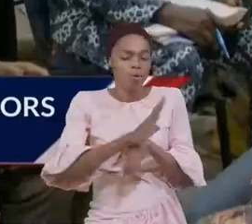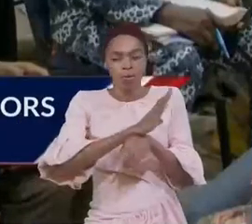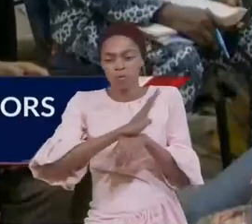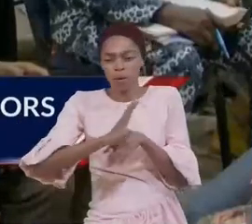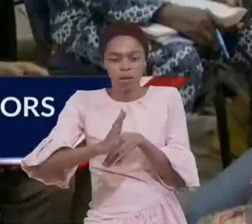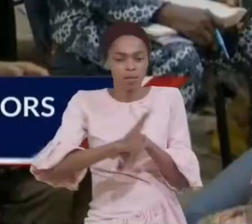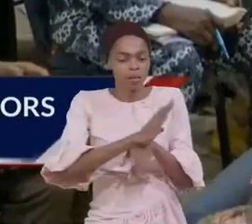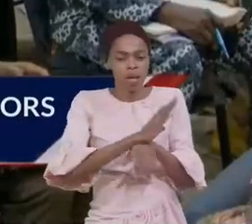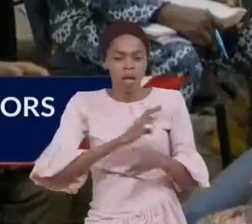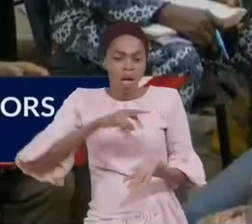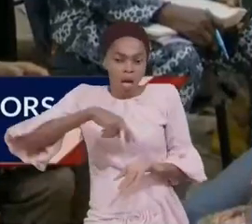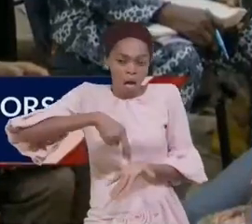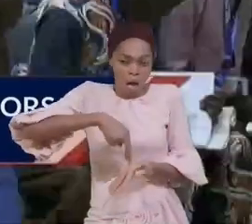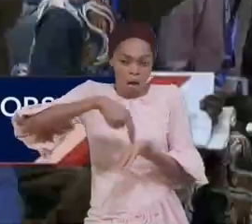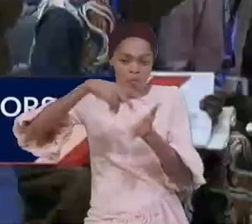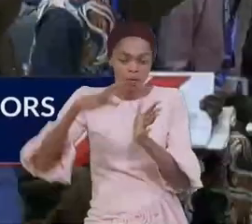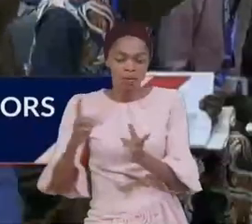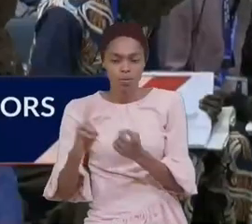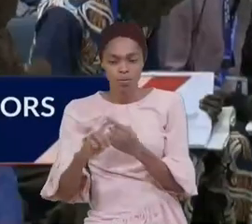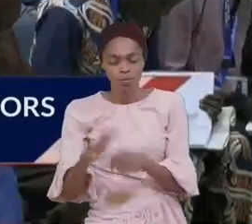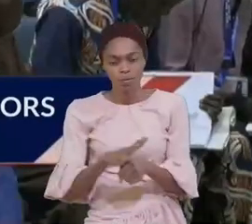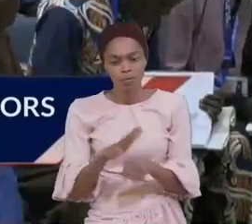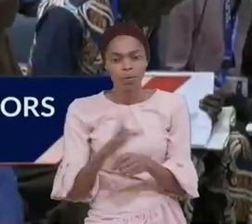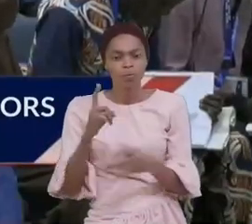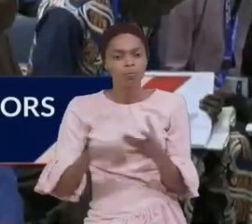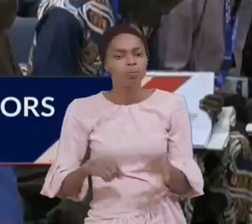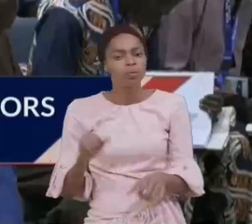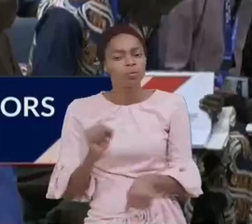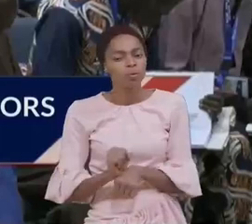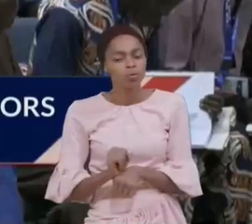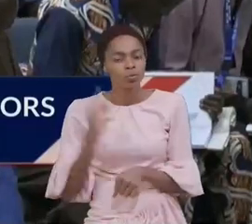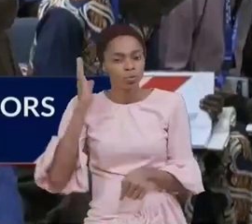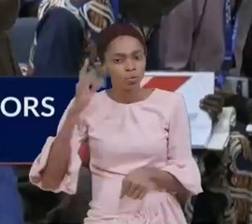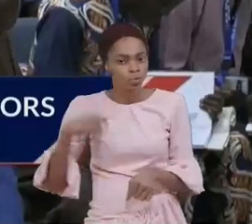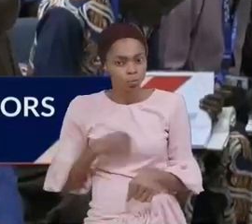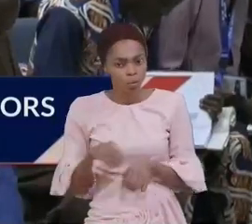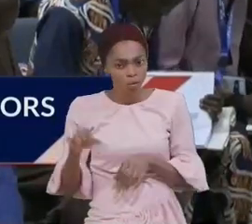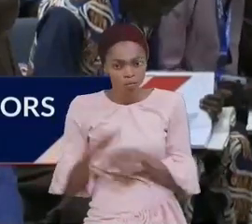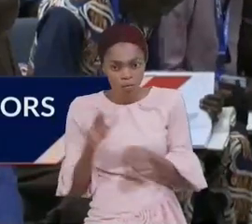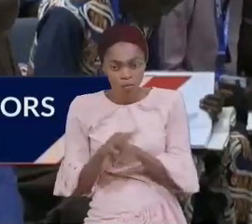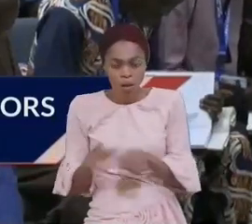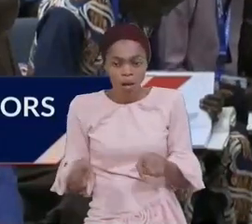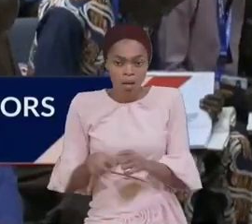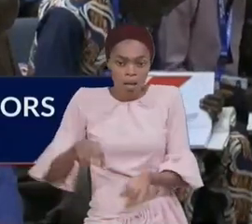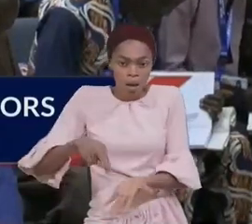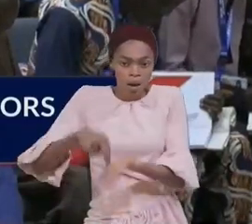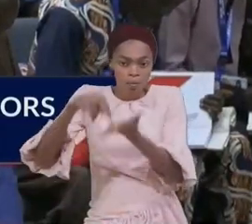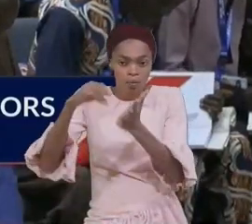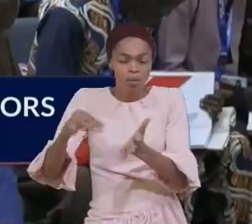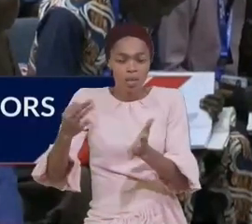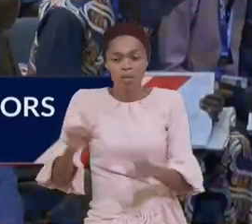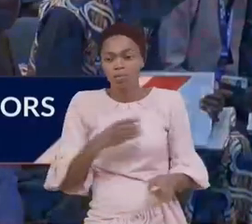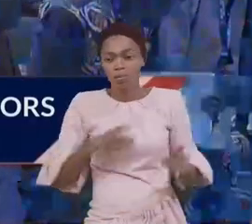accomplie par les ambassadeurs occupés. Quelle commission qu'on doit accomplir en tant qu'ambassadeur de